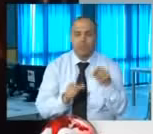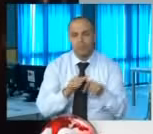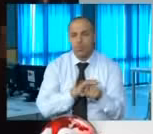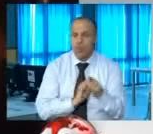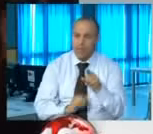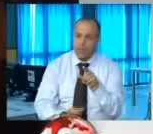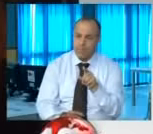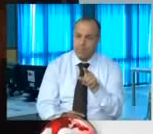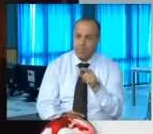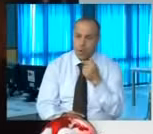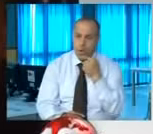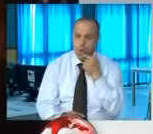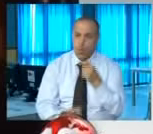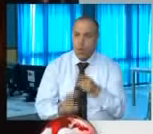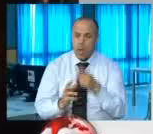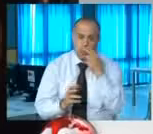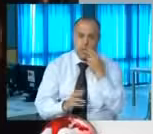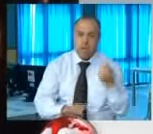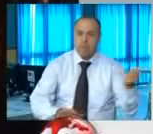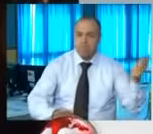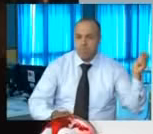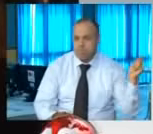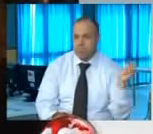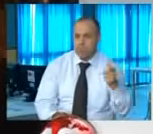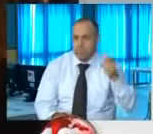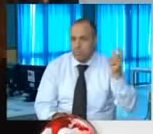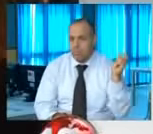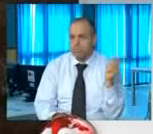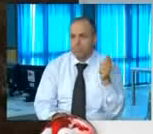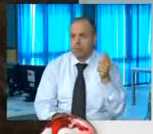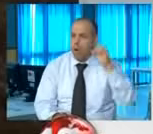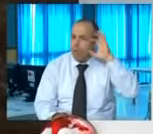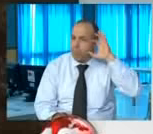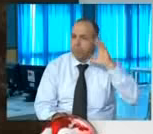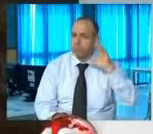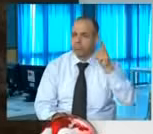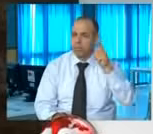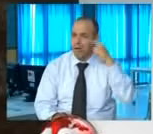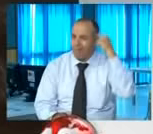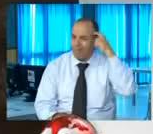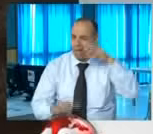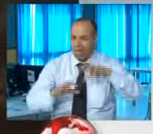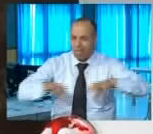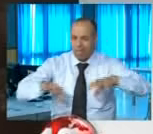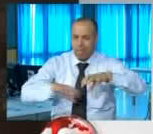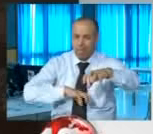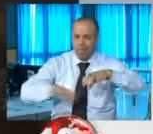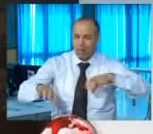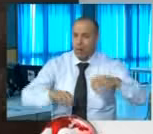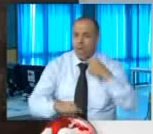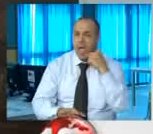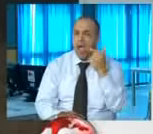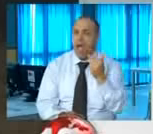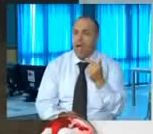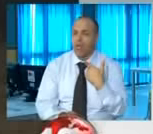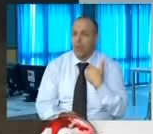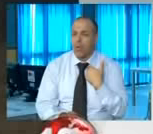المهاجرين قامت برشق عناصر الشرطة بالحجارة احتجاجا على خطة تفكيك مخيم كالي الذي